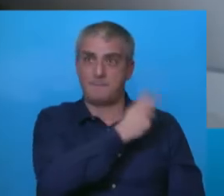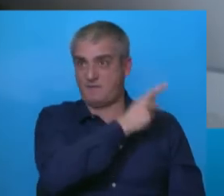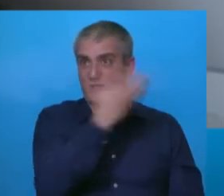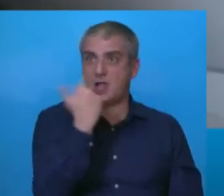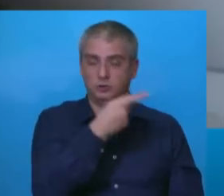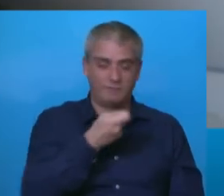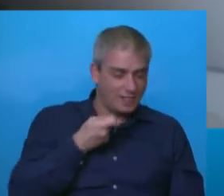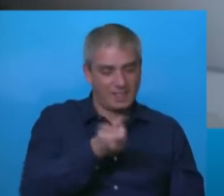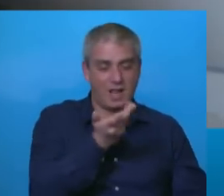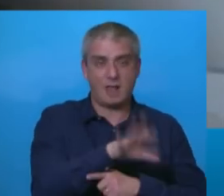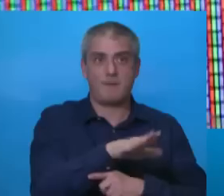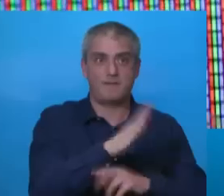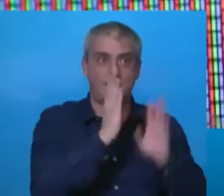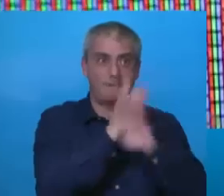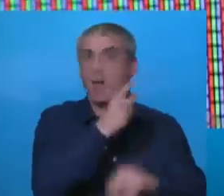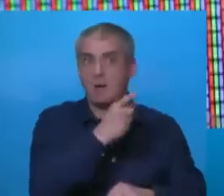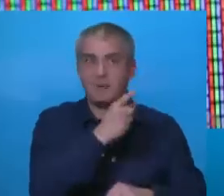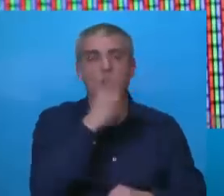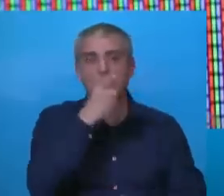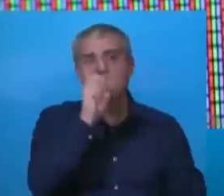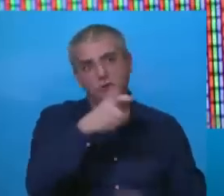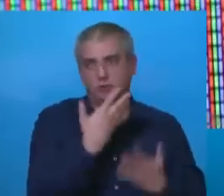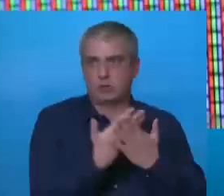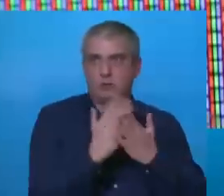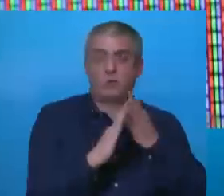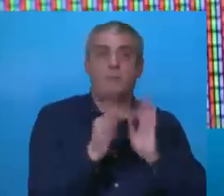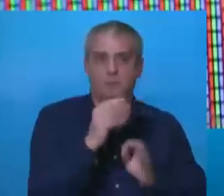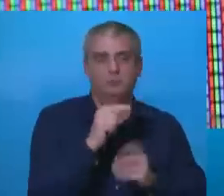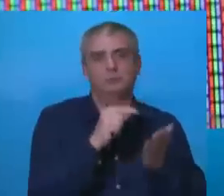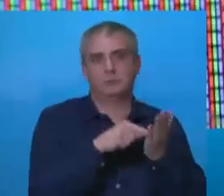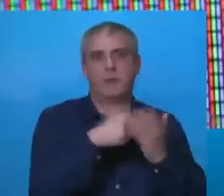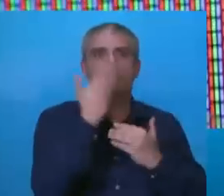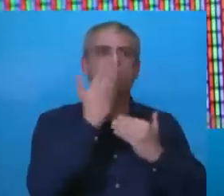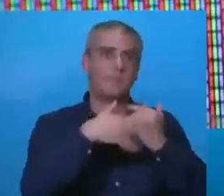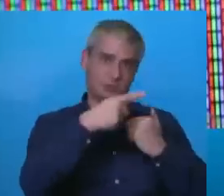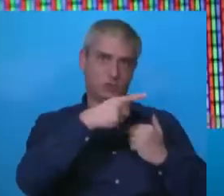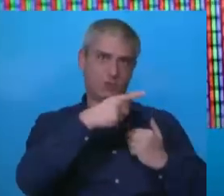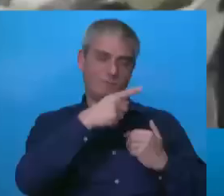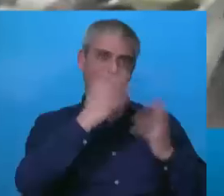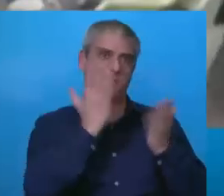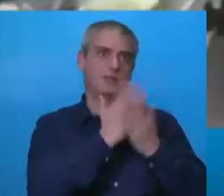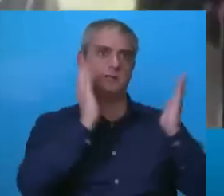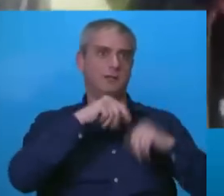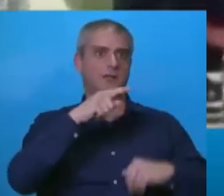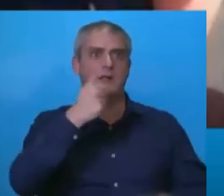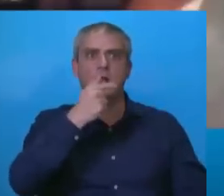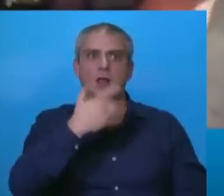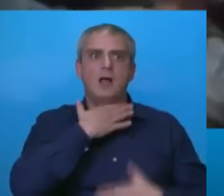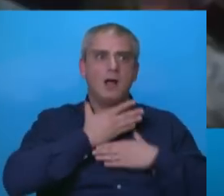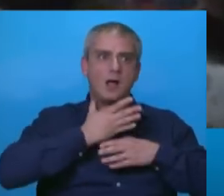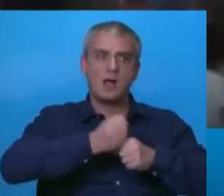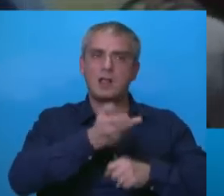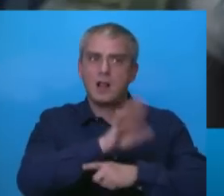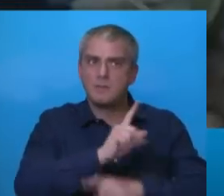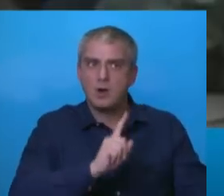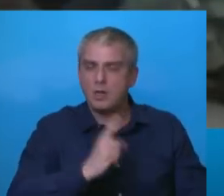לשעבר דקר למוות את המחבל, הוא האיש שעדותו בבית המשפט הובילה בסופו של דבר לקריסת התיק. The Chief Gallagher suffocated him,